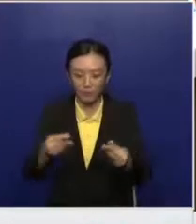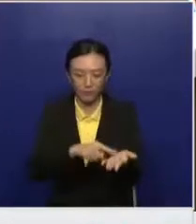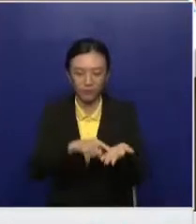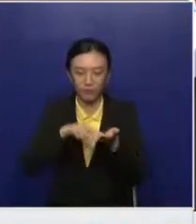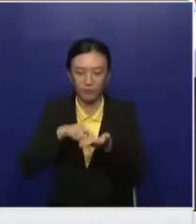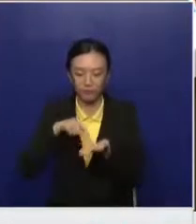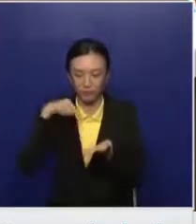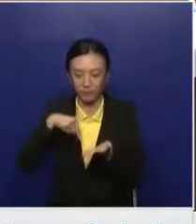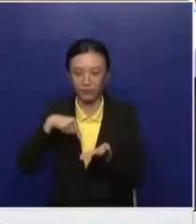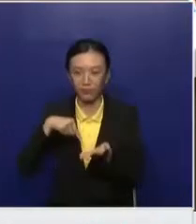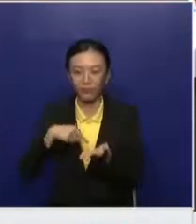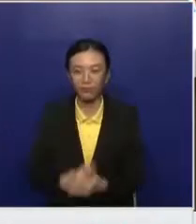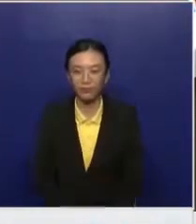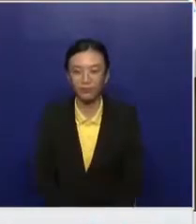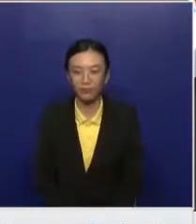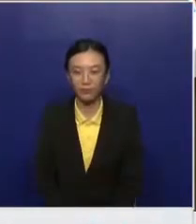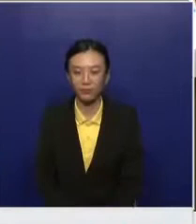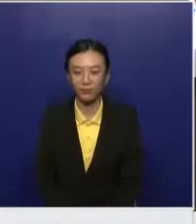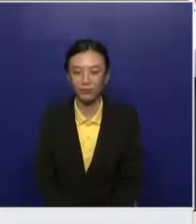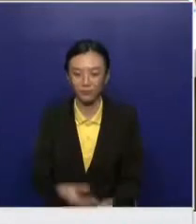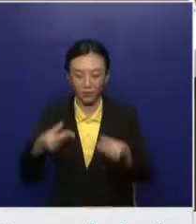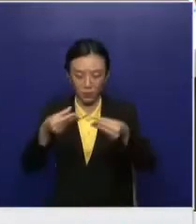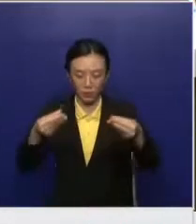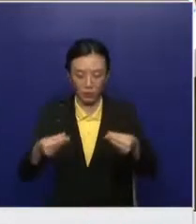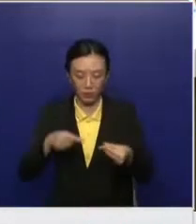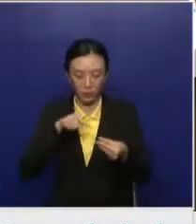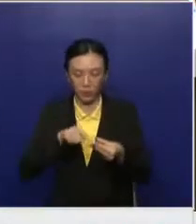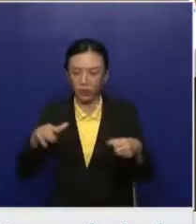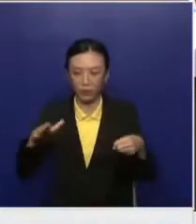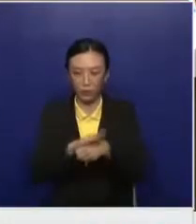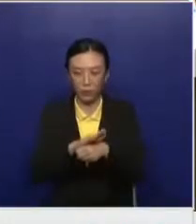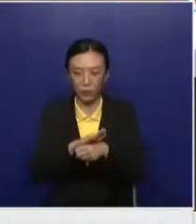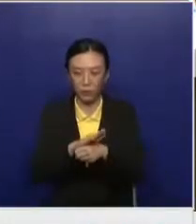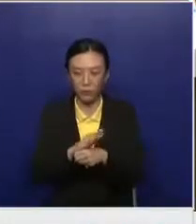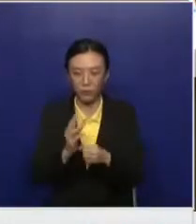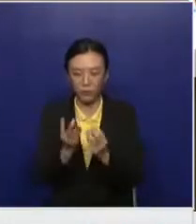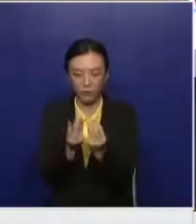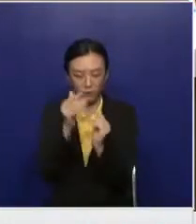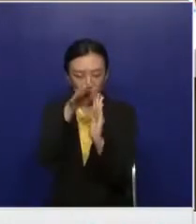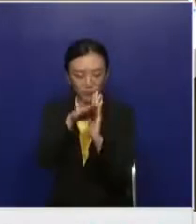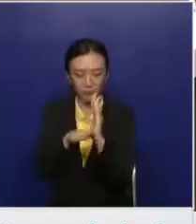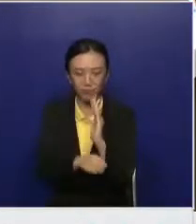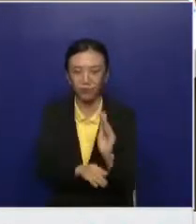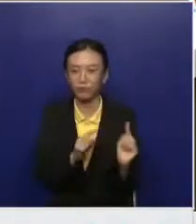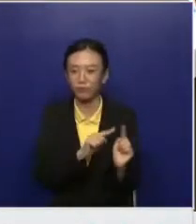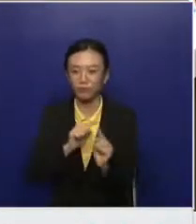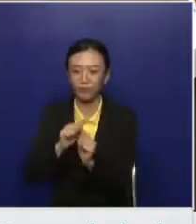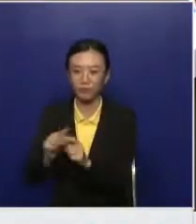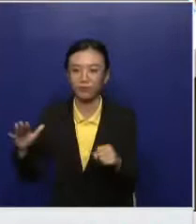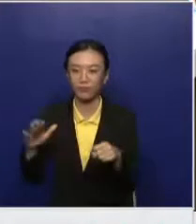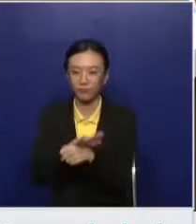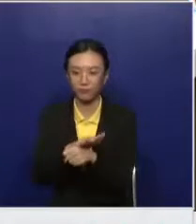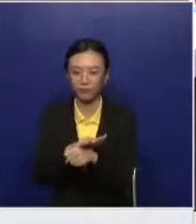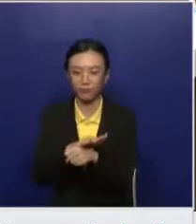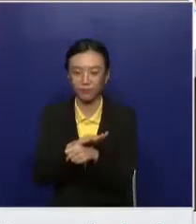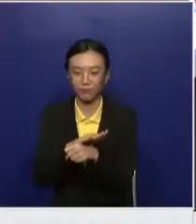รที่มีความครบถ้วนนะครับแล้วก็มีรายละเอียดที่เห็นว่าถ้ารั